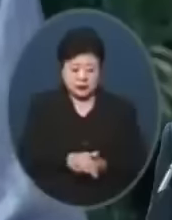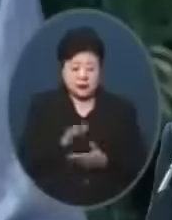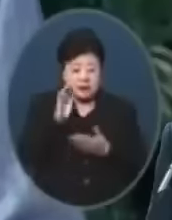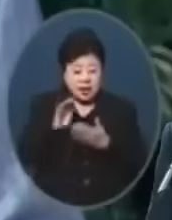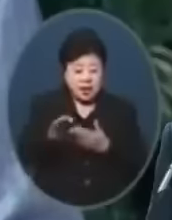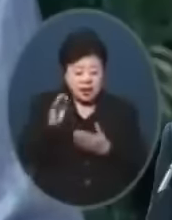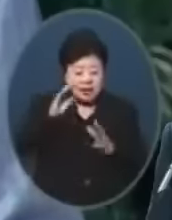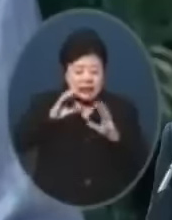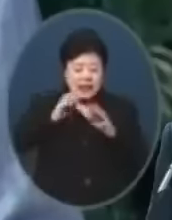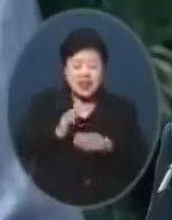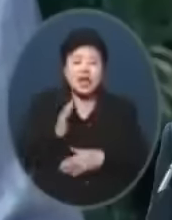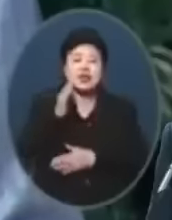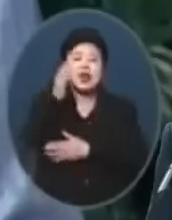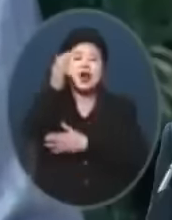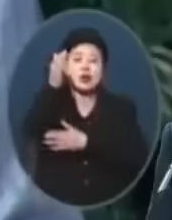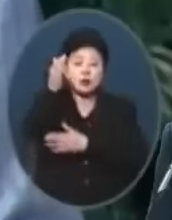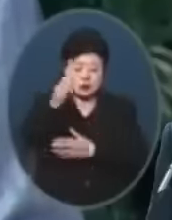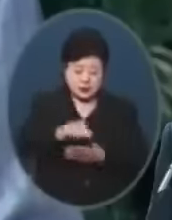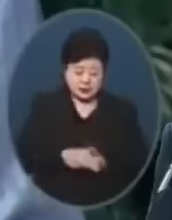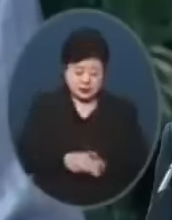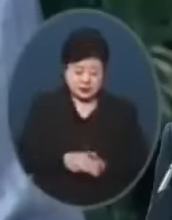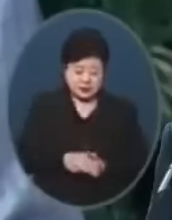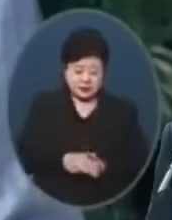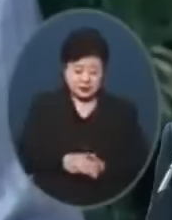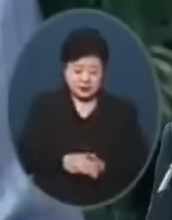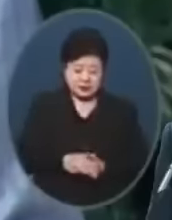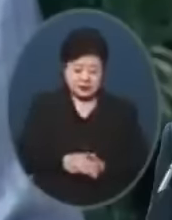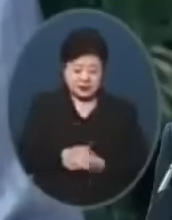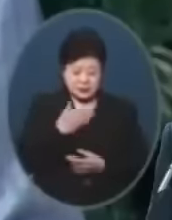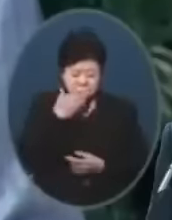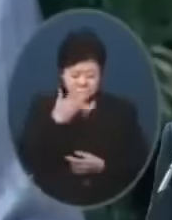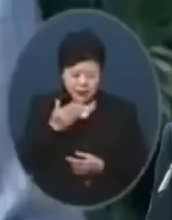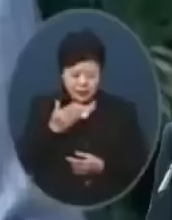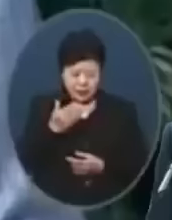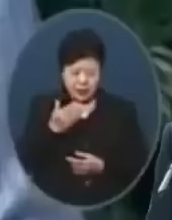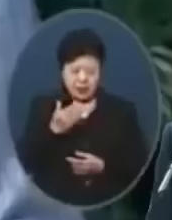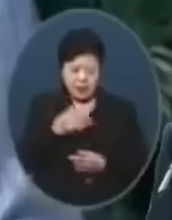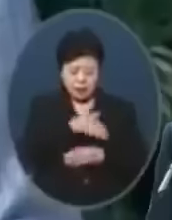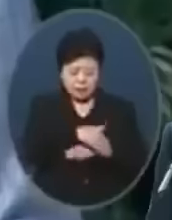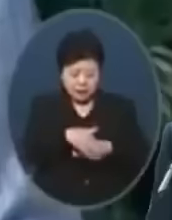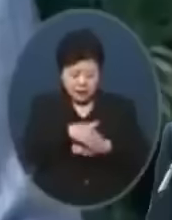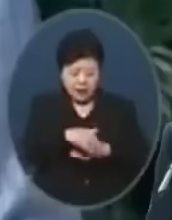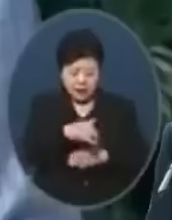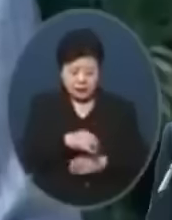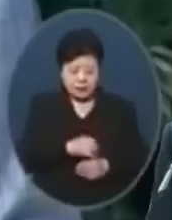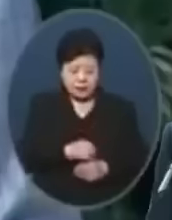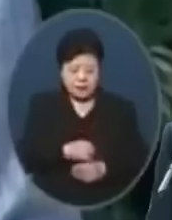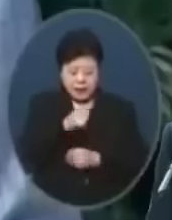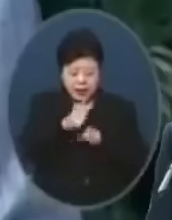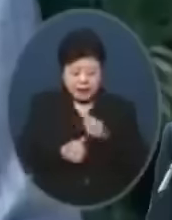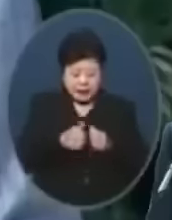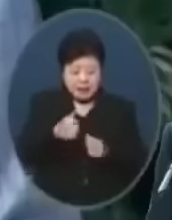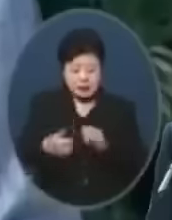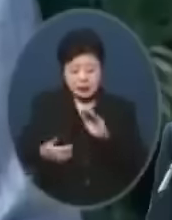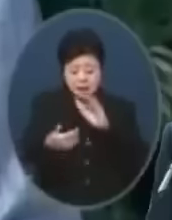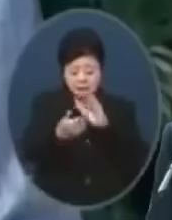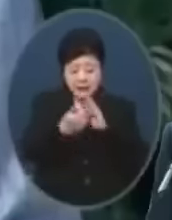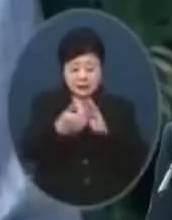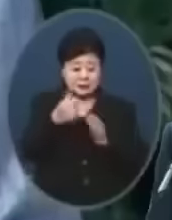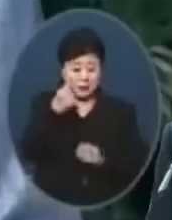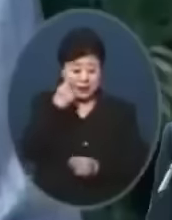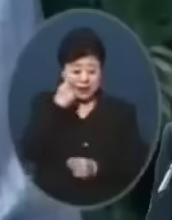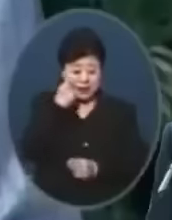나중에 천국의 영화로움을 다 주실 계획을 하고 역사하는 하나님을 막을 수가 없는